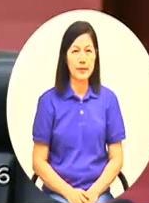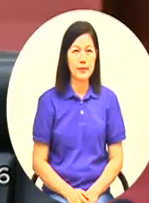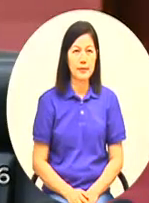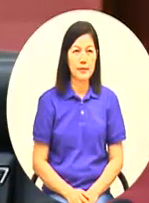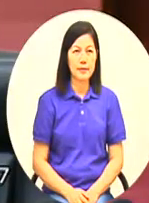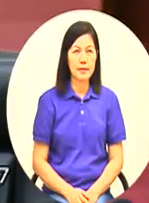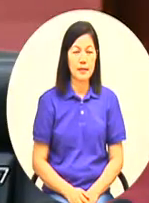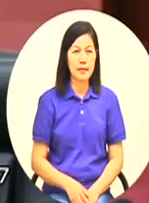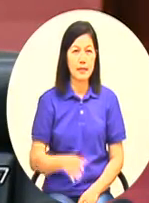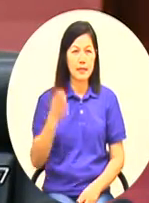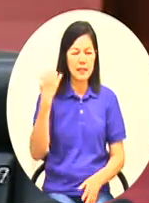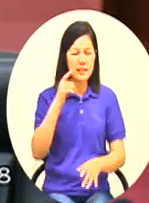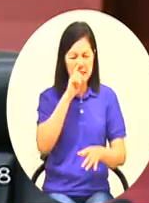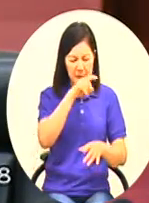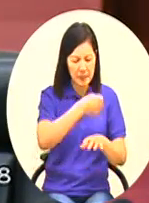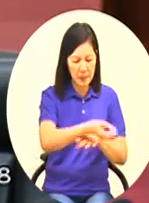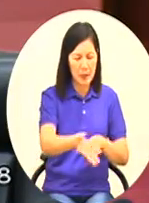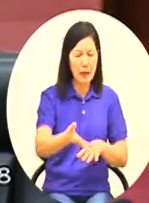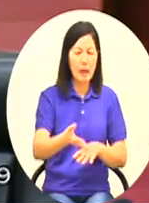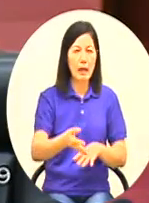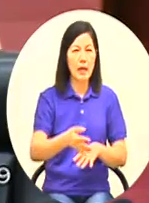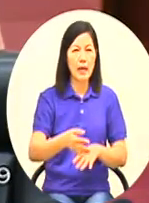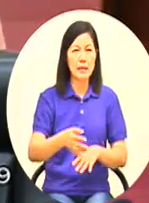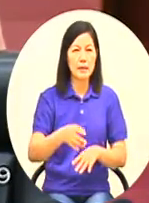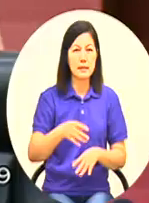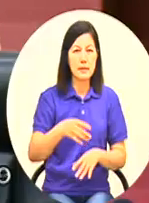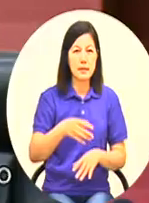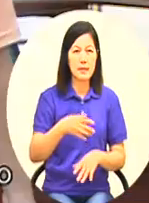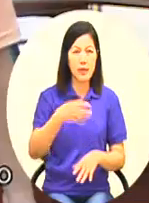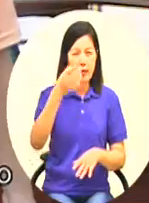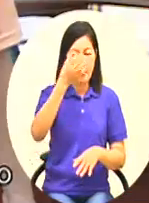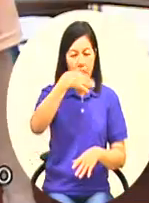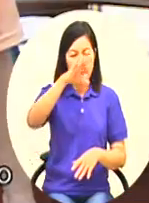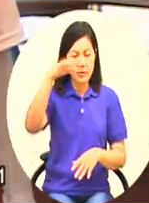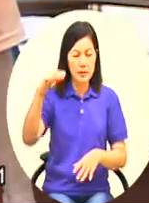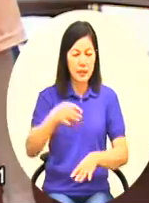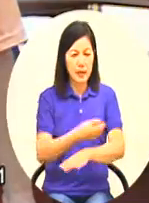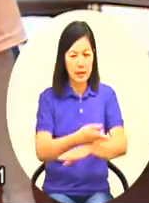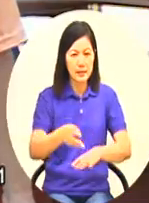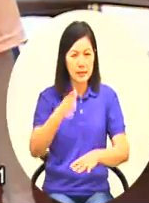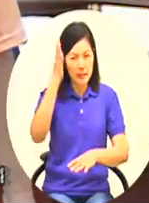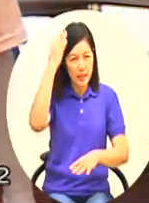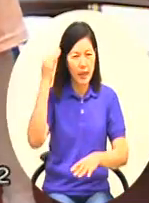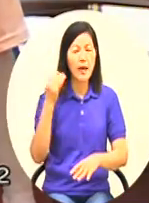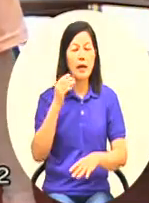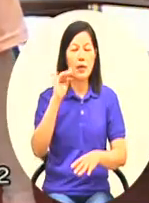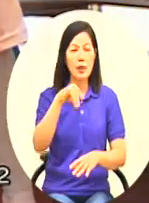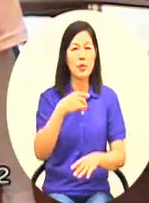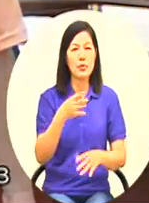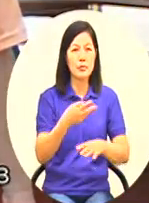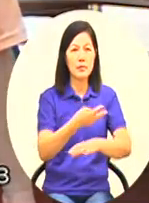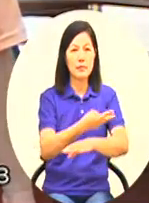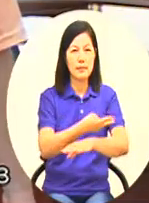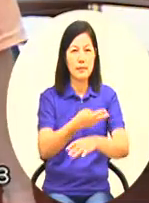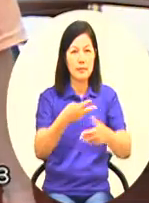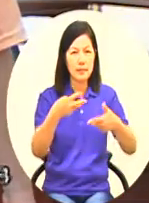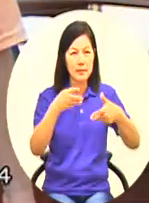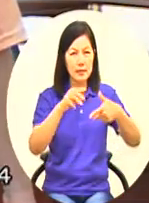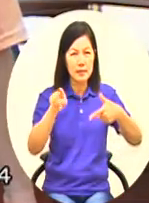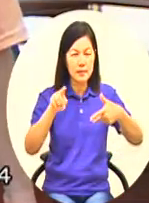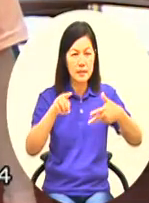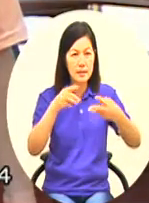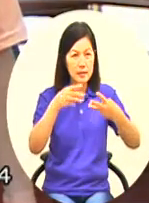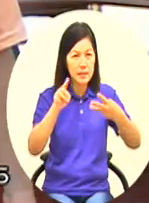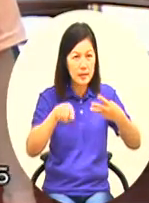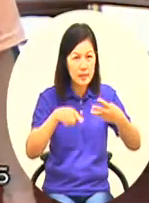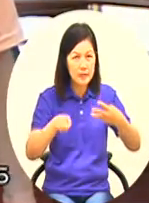成黑龙江，哦，洪水去黑龙江，但是今麦佫回复的含氧量有够啊，鱼类可以生存啊，这個、表示也因的整